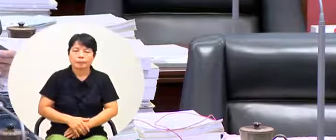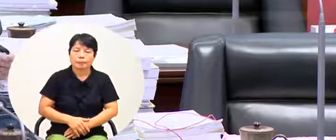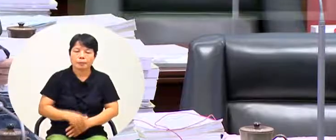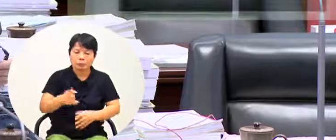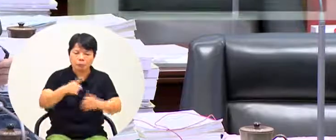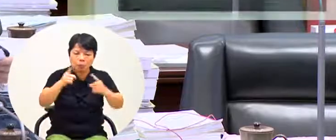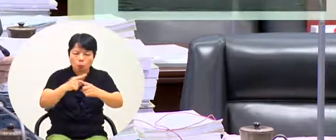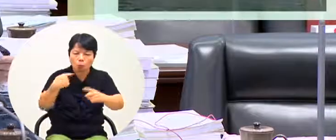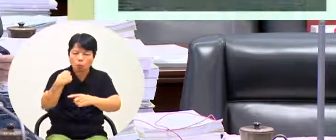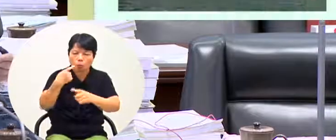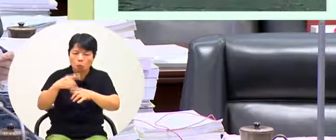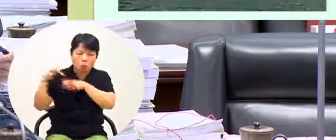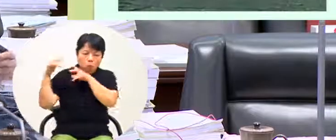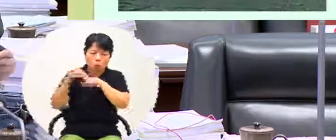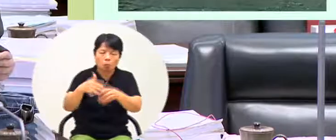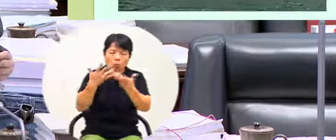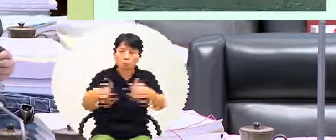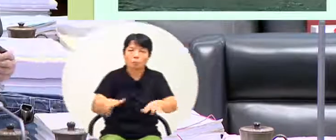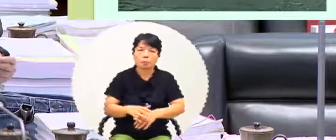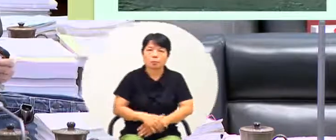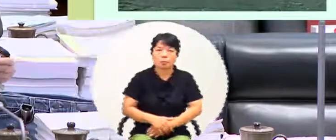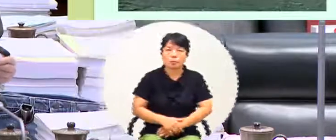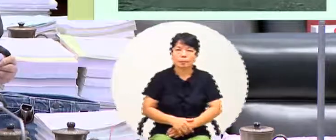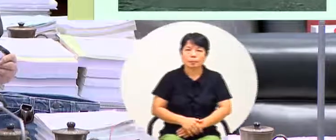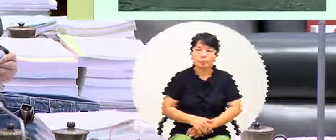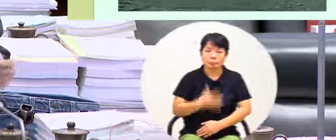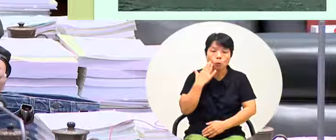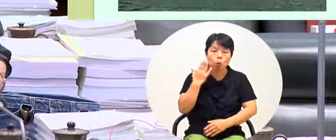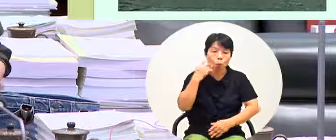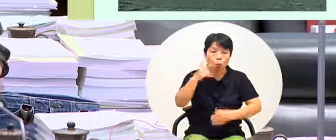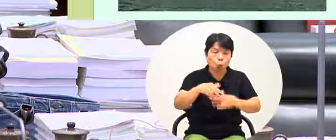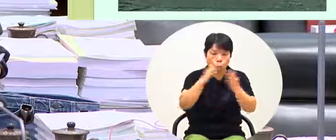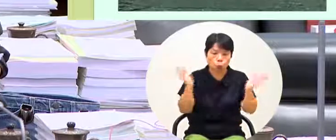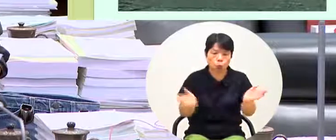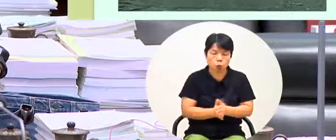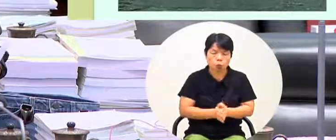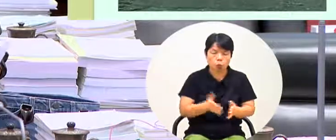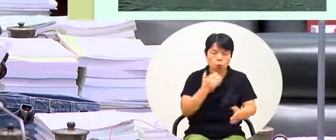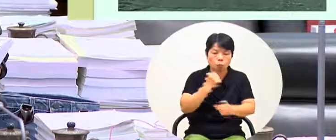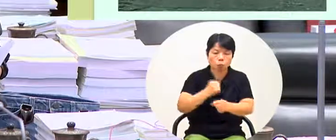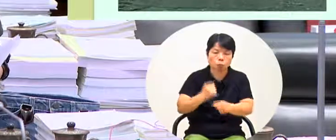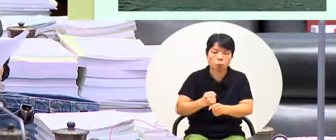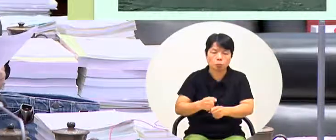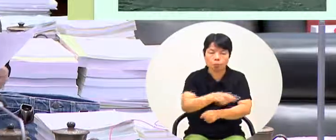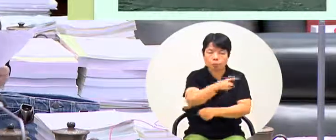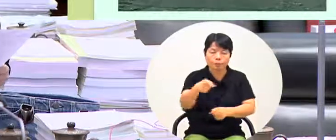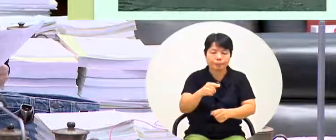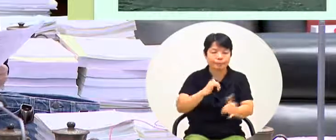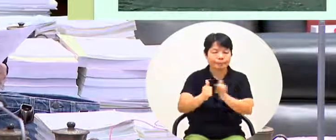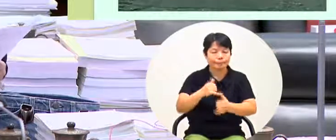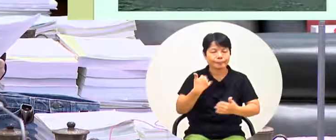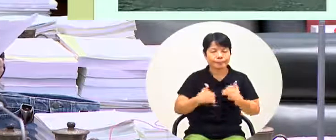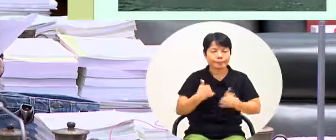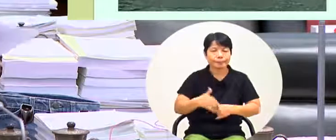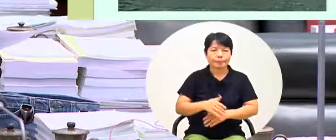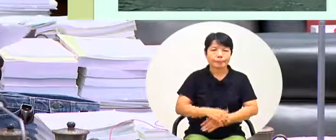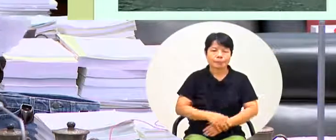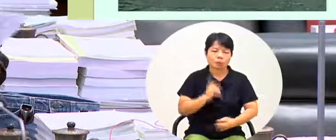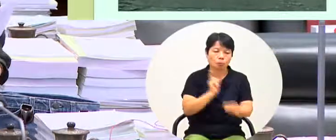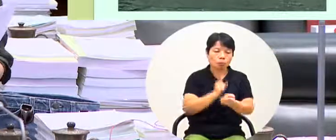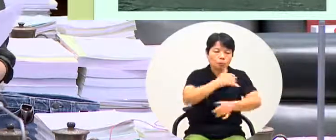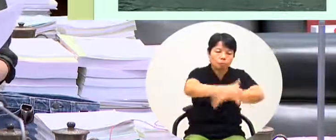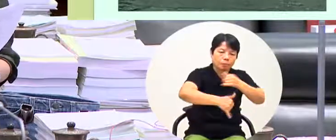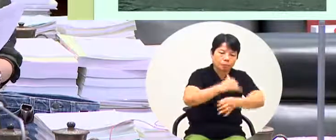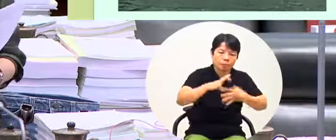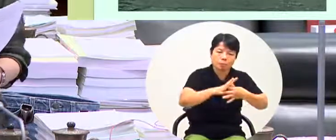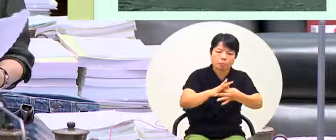做一些全面性的整理，我想老百姓会觉得很开心了哈，这个是跟他的生活有息息相关，那也希望尽快